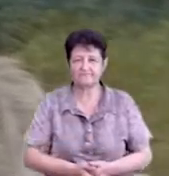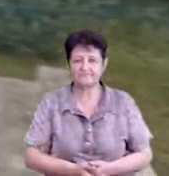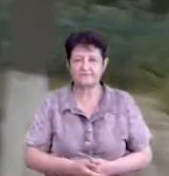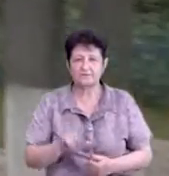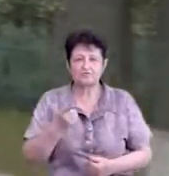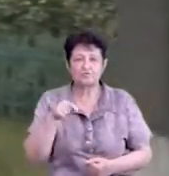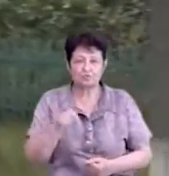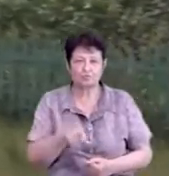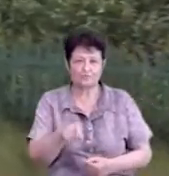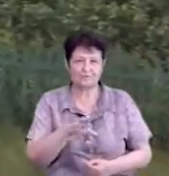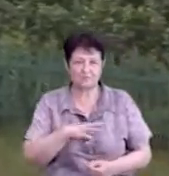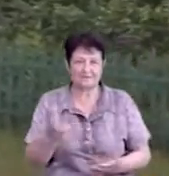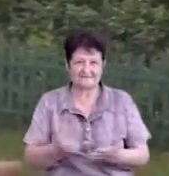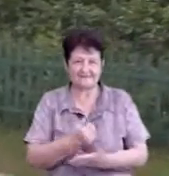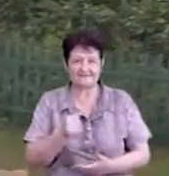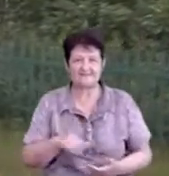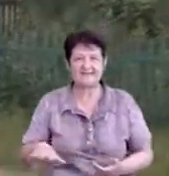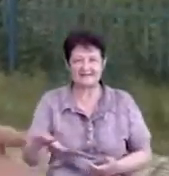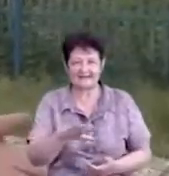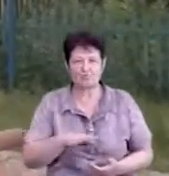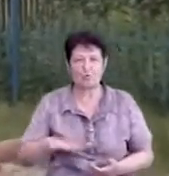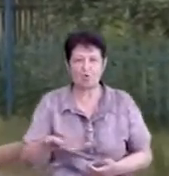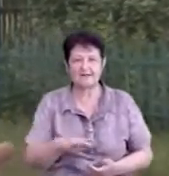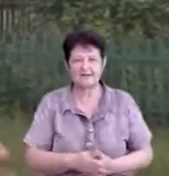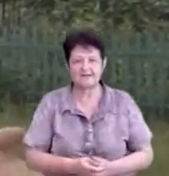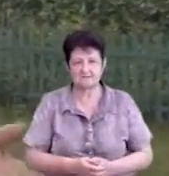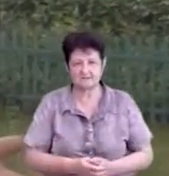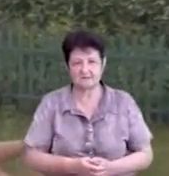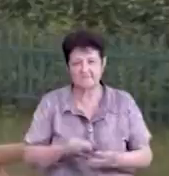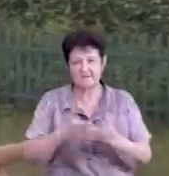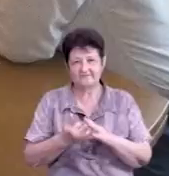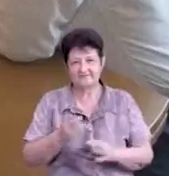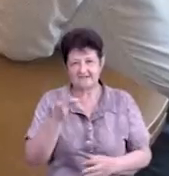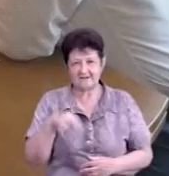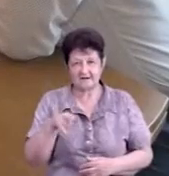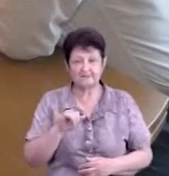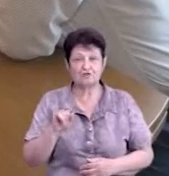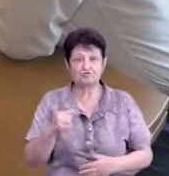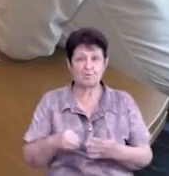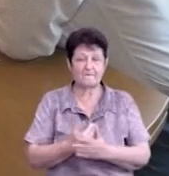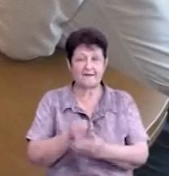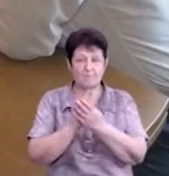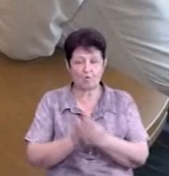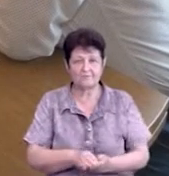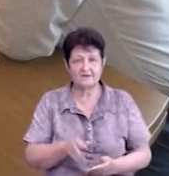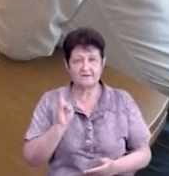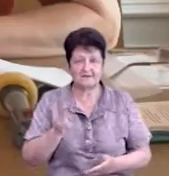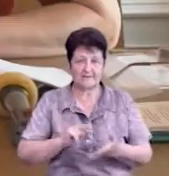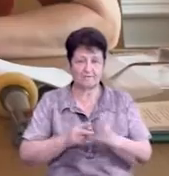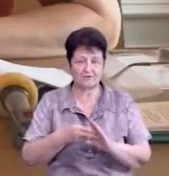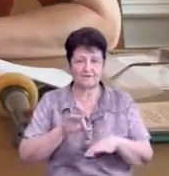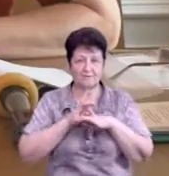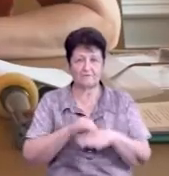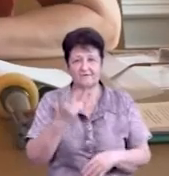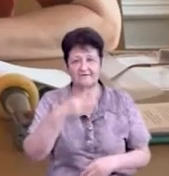Чому тут? Тому що вони були знайдені на території Старогородської сільської ради. Чому перепоховання, яке пошуковці планували